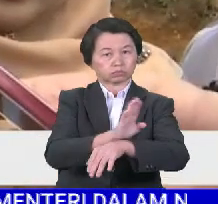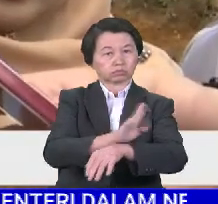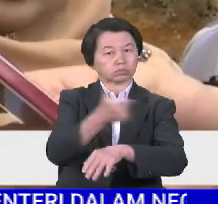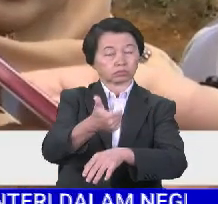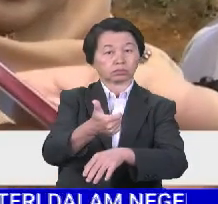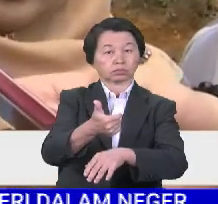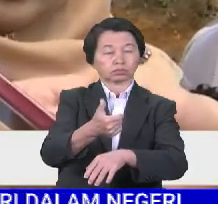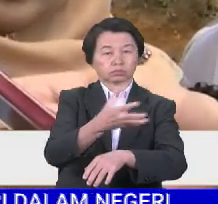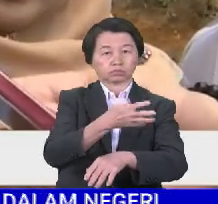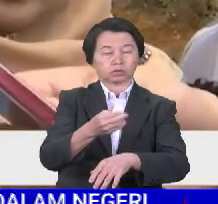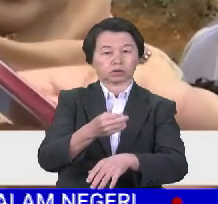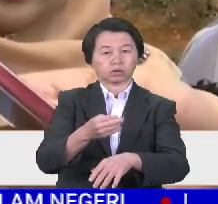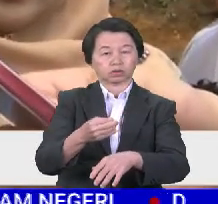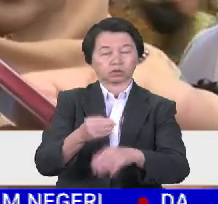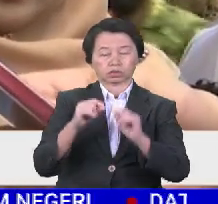industri, malah